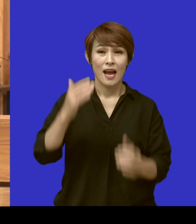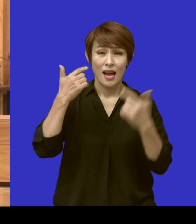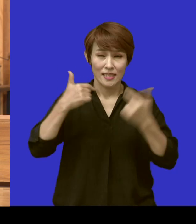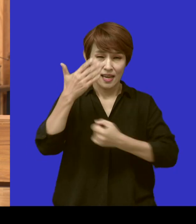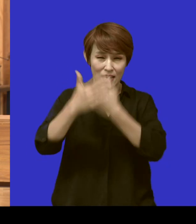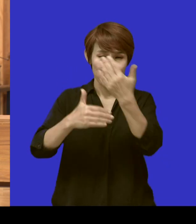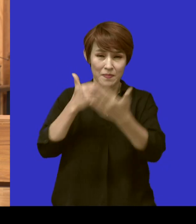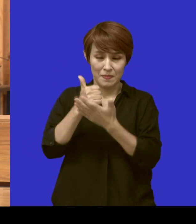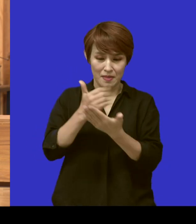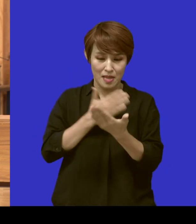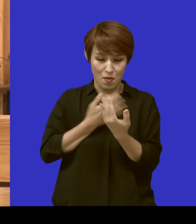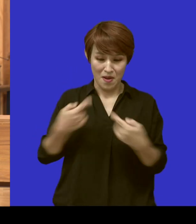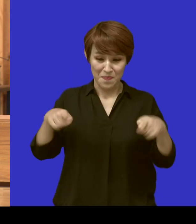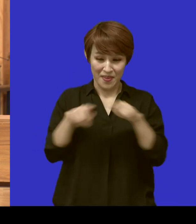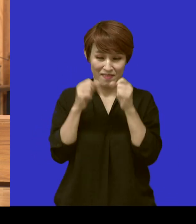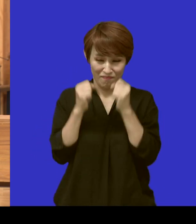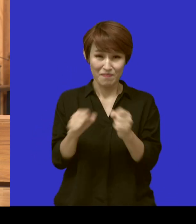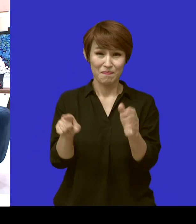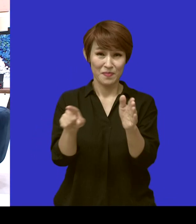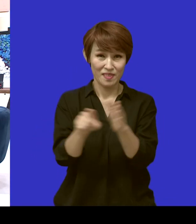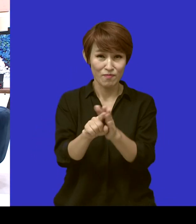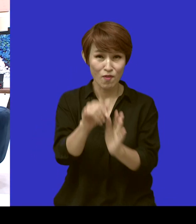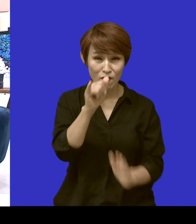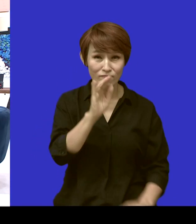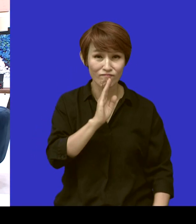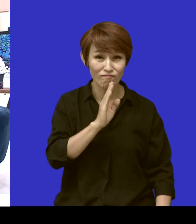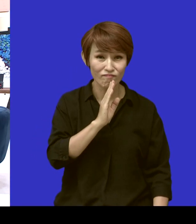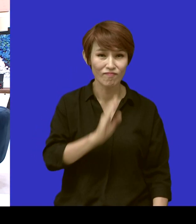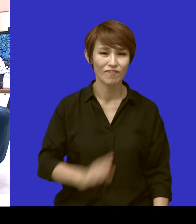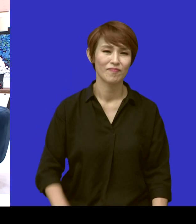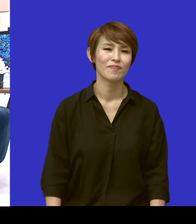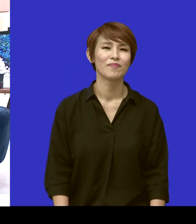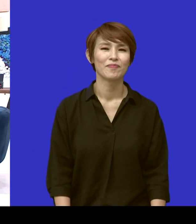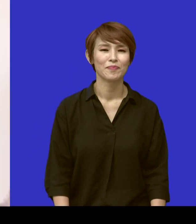함께 계시다는 그런 믿음이 있으신가 봐요.